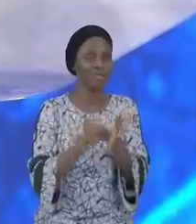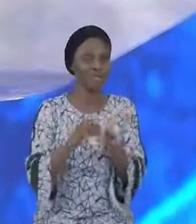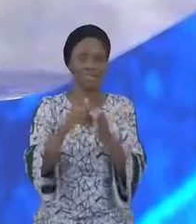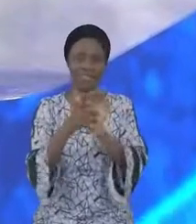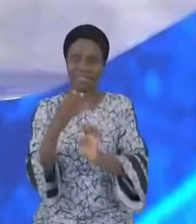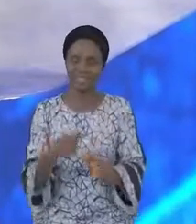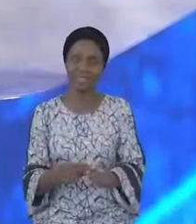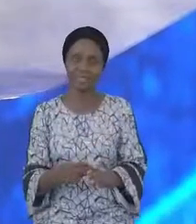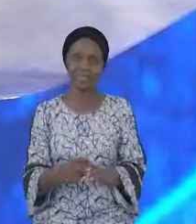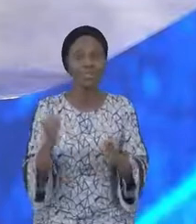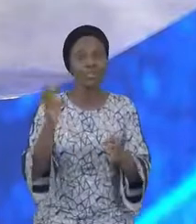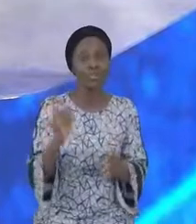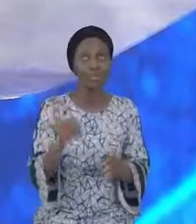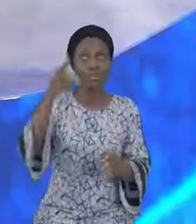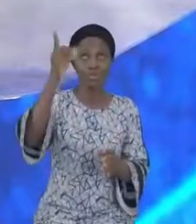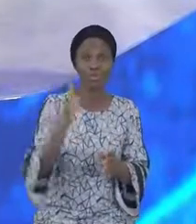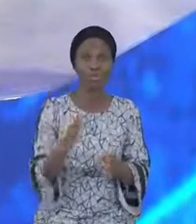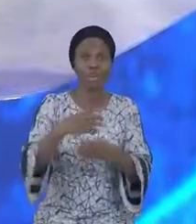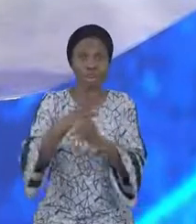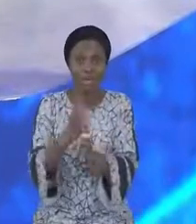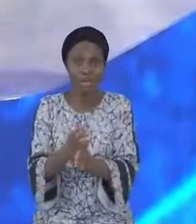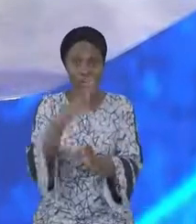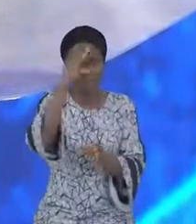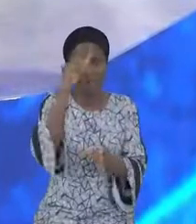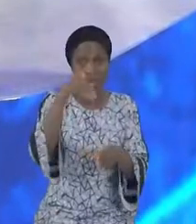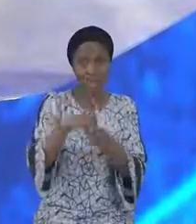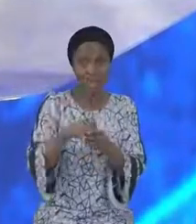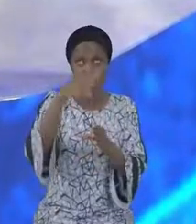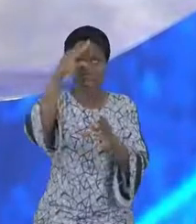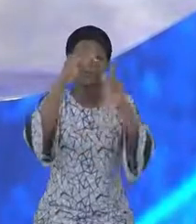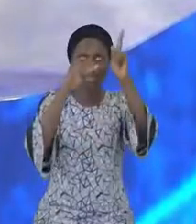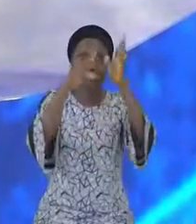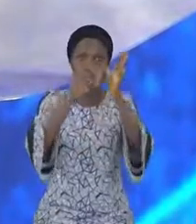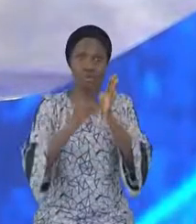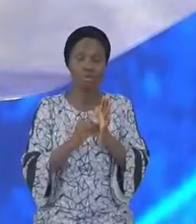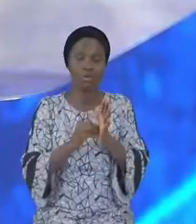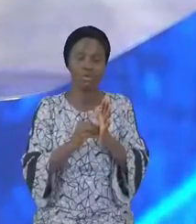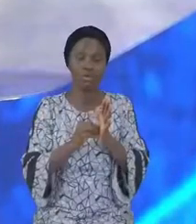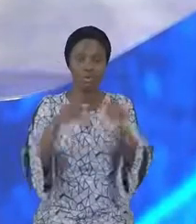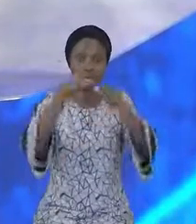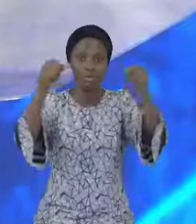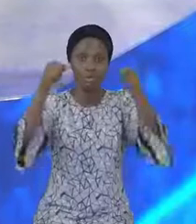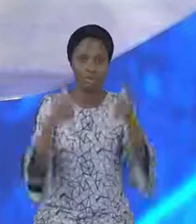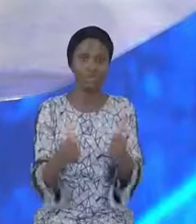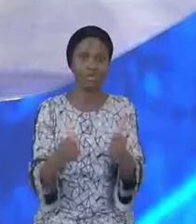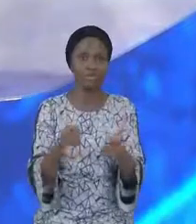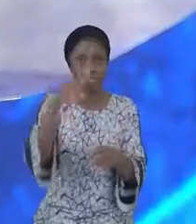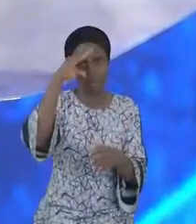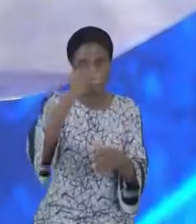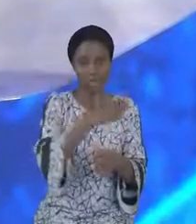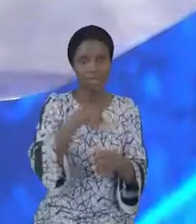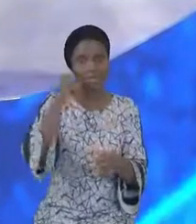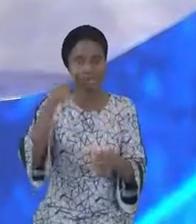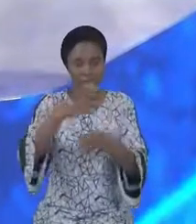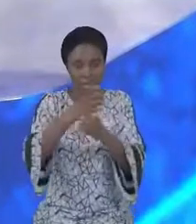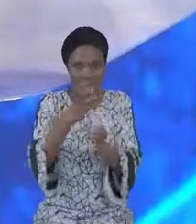soir. Dieu a créé l'homme à son image. Il le créa à l'image de Dieu. Il créa l'homme et la